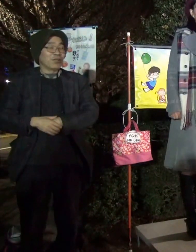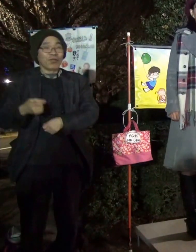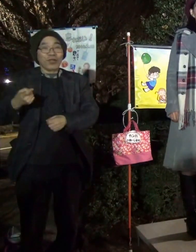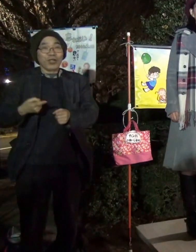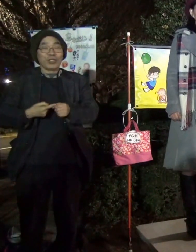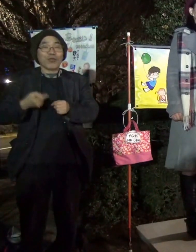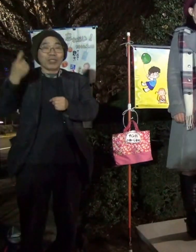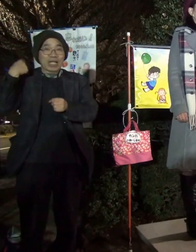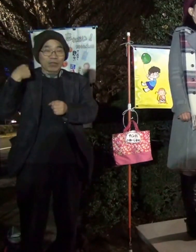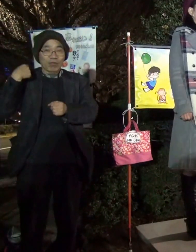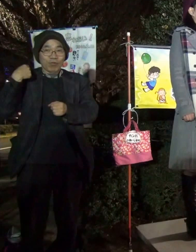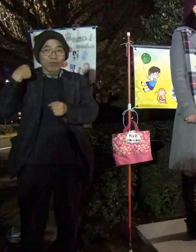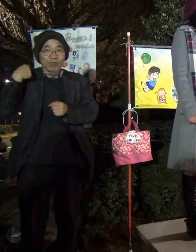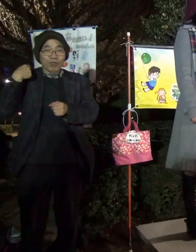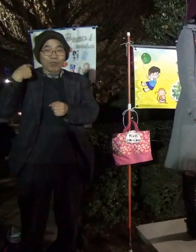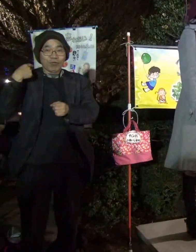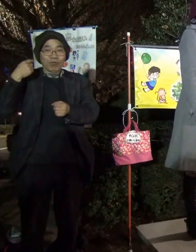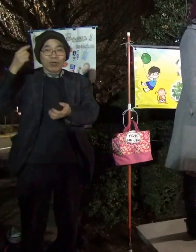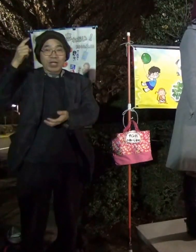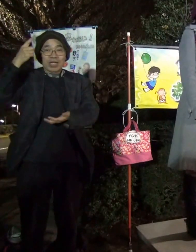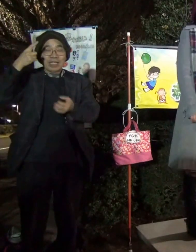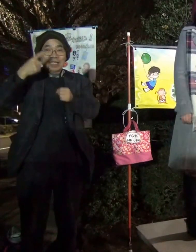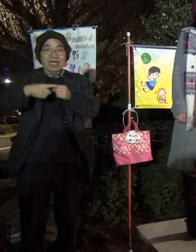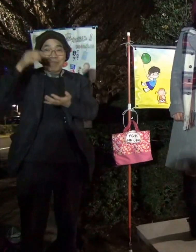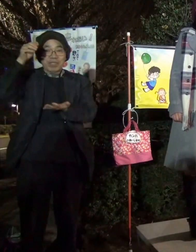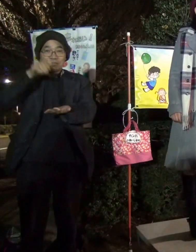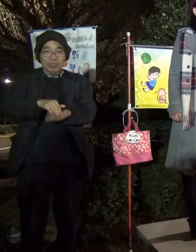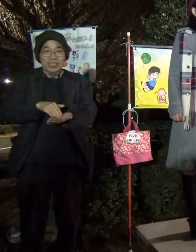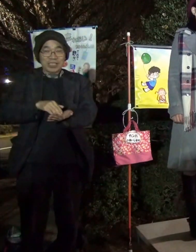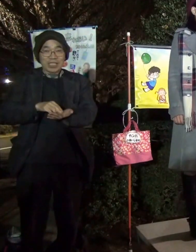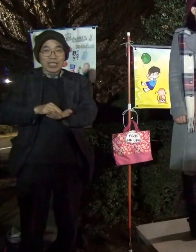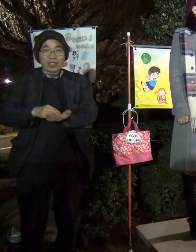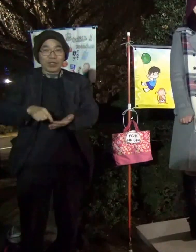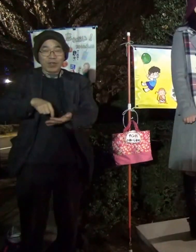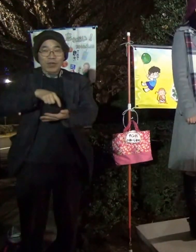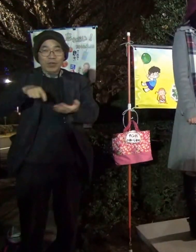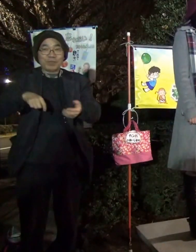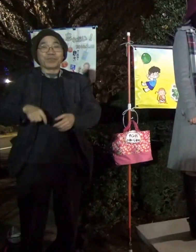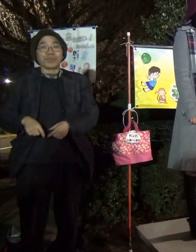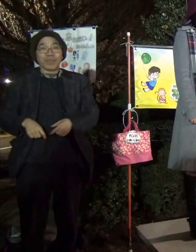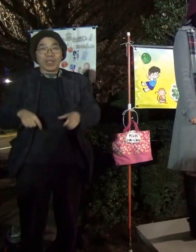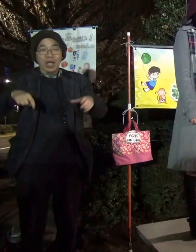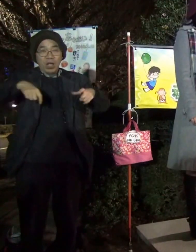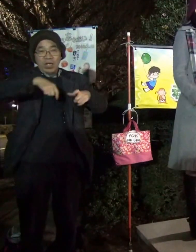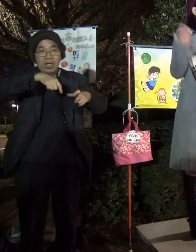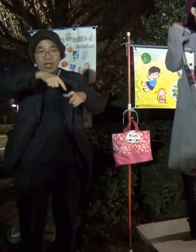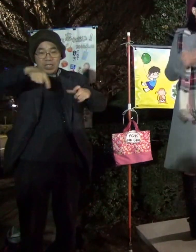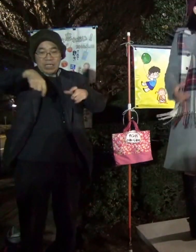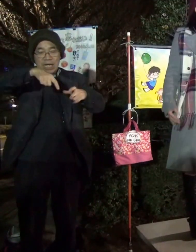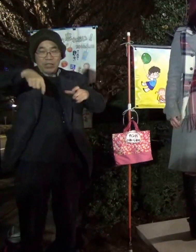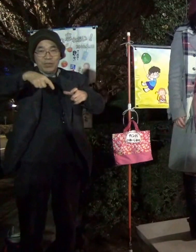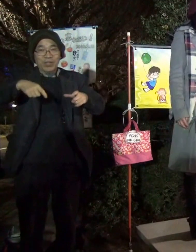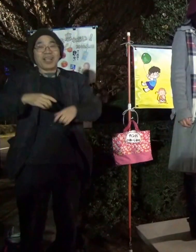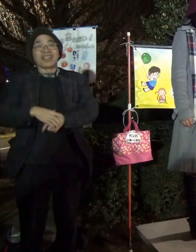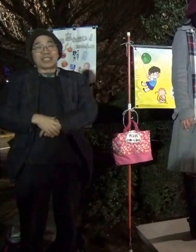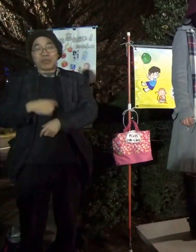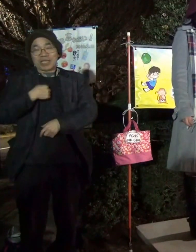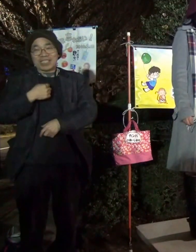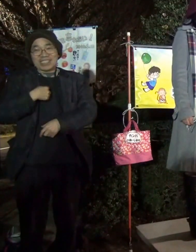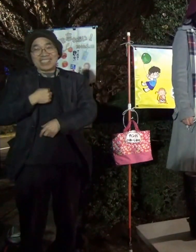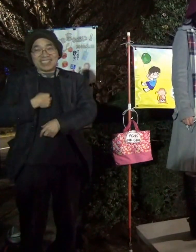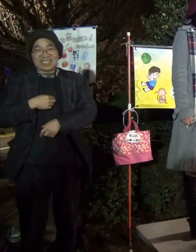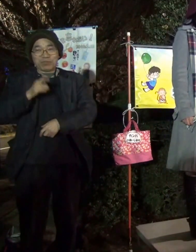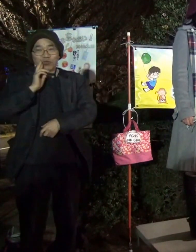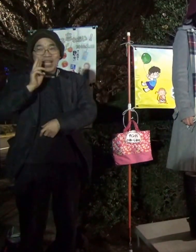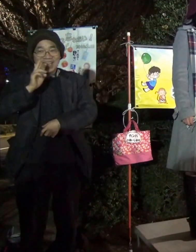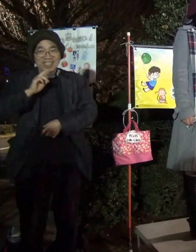年の暮れにあのレコーディングをねさせてもらって、 ま、 実は制服工場委員会さんのバックで歌ってるんです わ。それでか、なん